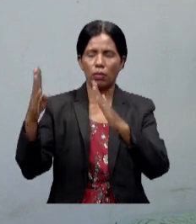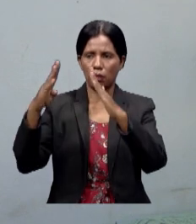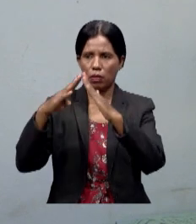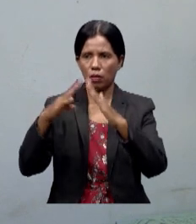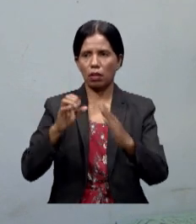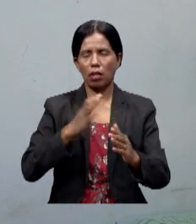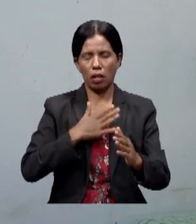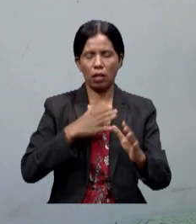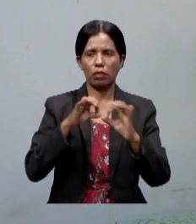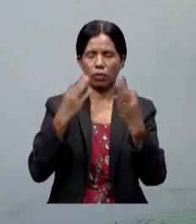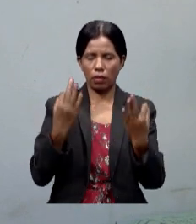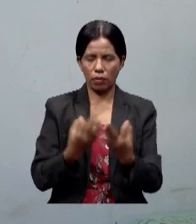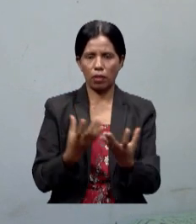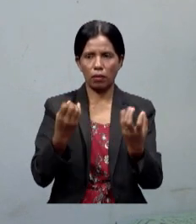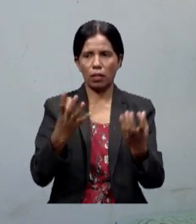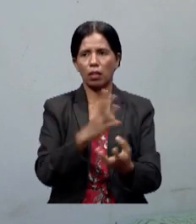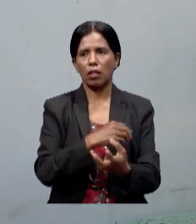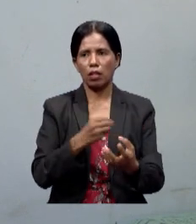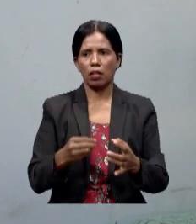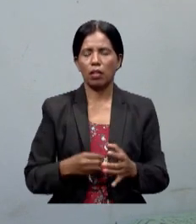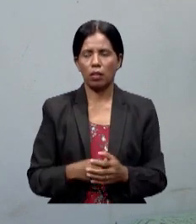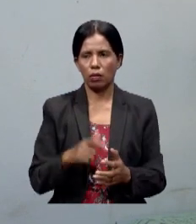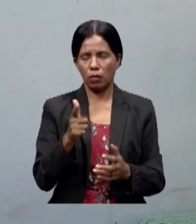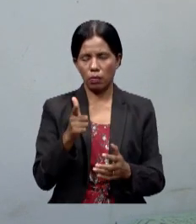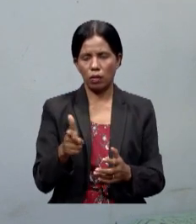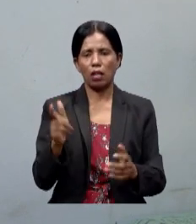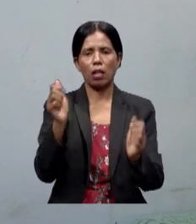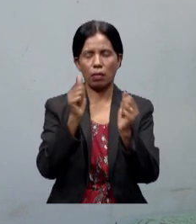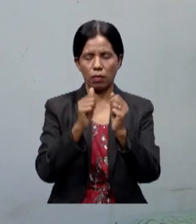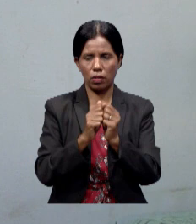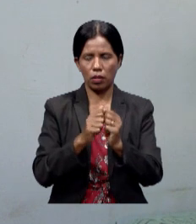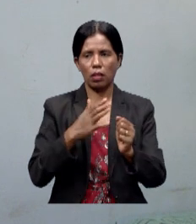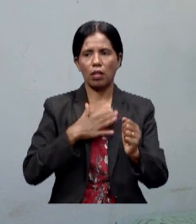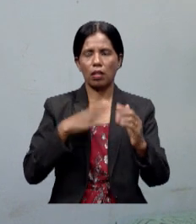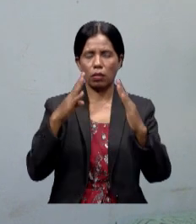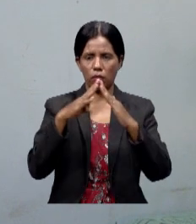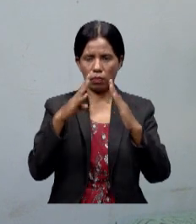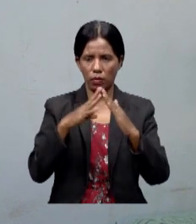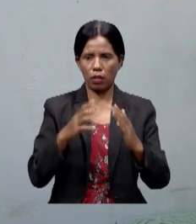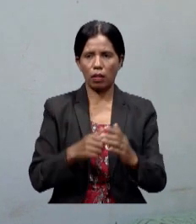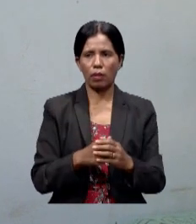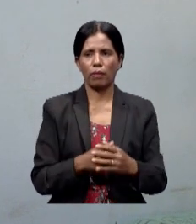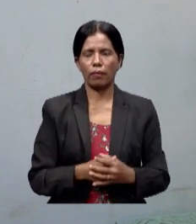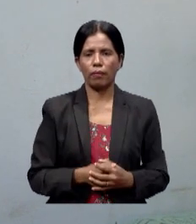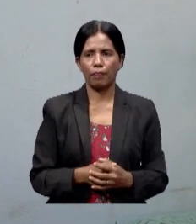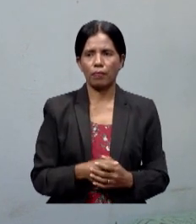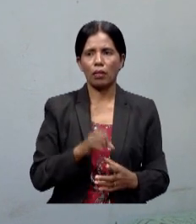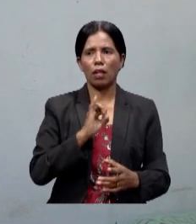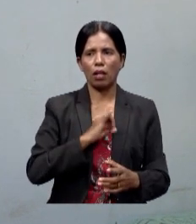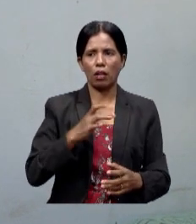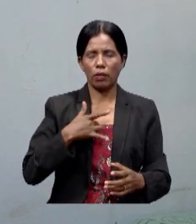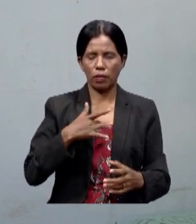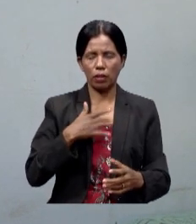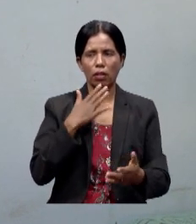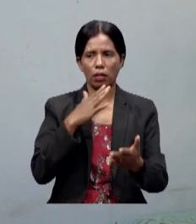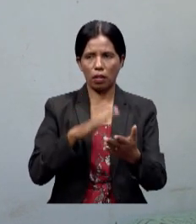dia tahu ni family bah berasik bahar eba. Ruanu lu resi mak kamu tu ke umah ida bayar how hela ni. Nih how sente bahamos ladia kita.